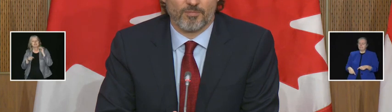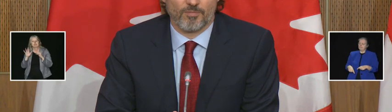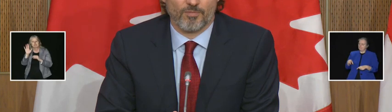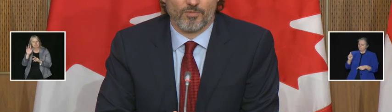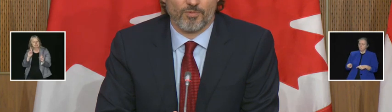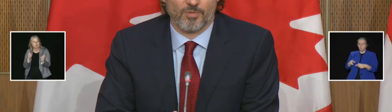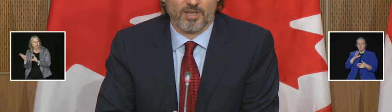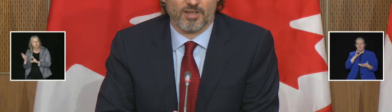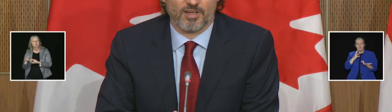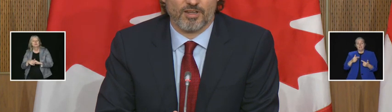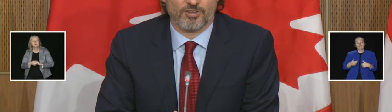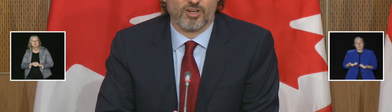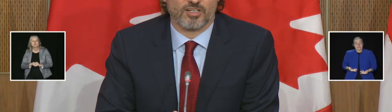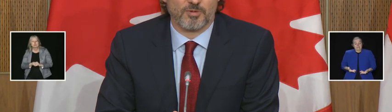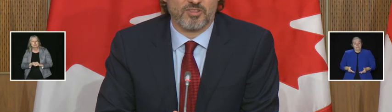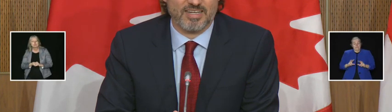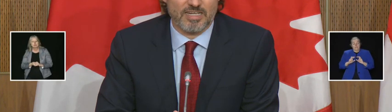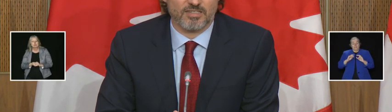oui